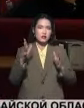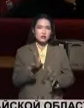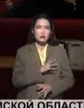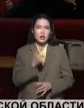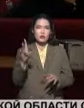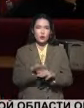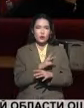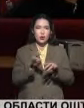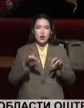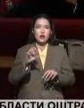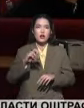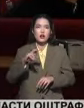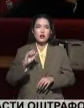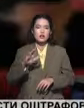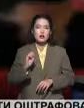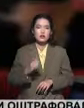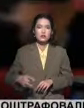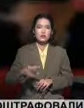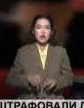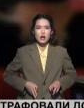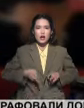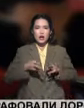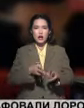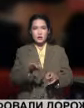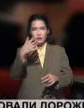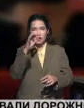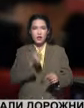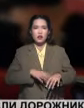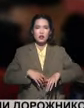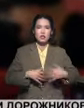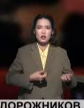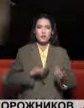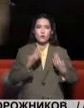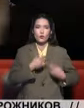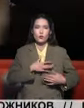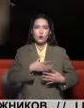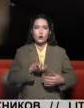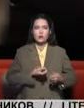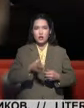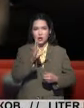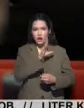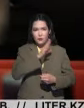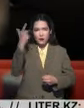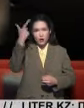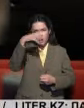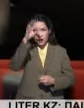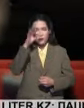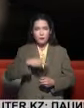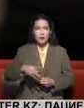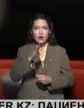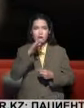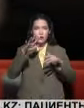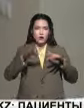ночных заведений Алатауского района. Преступник нанес стражу порядка удар в левую сторону грудной клетки. По информации департамента полиции региона, в